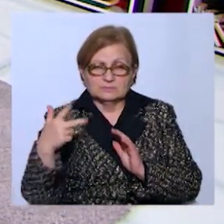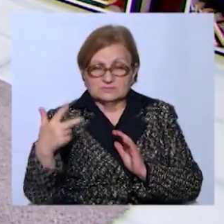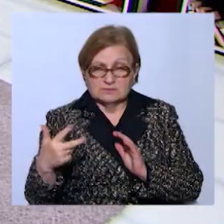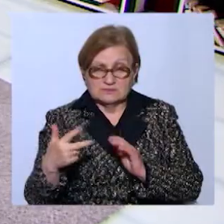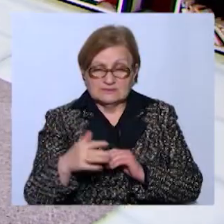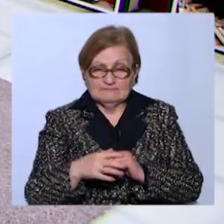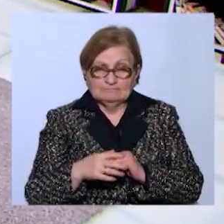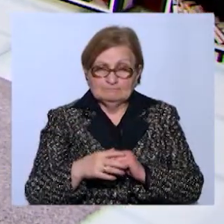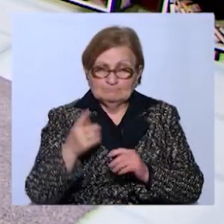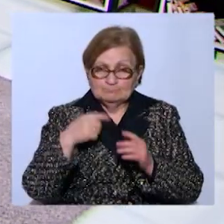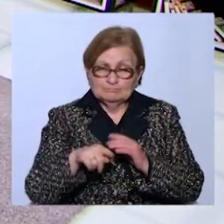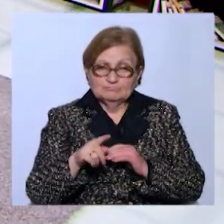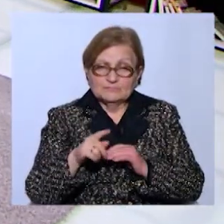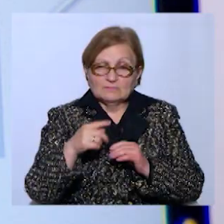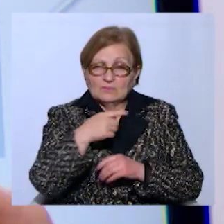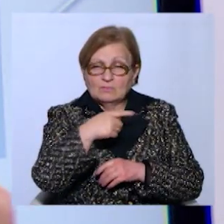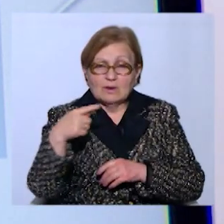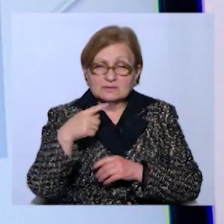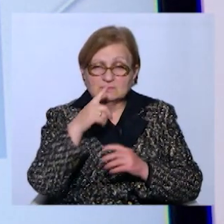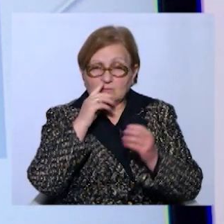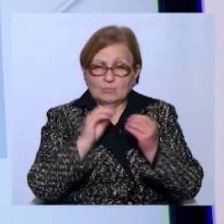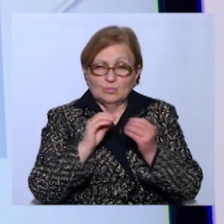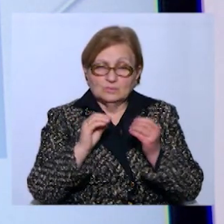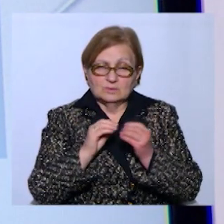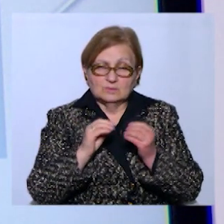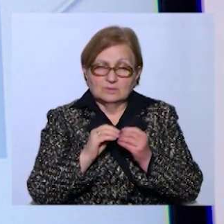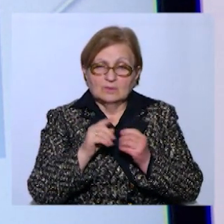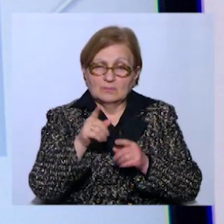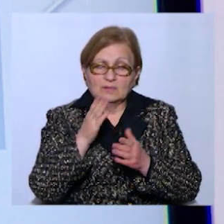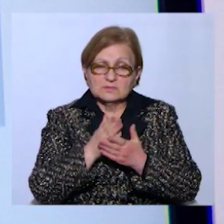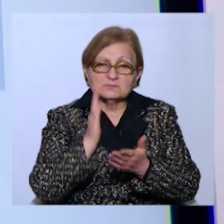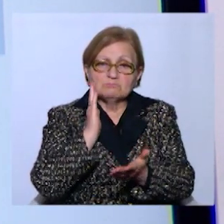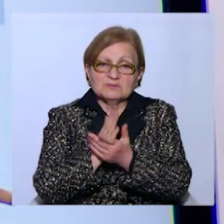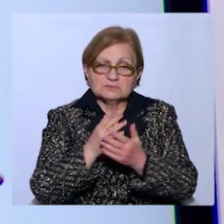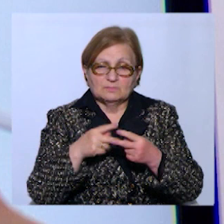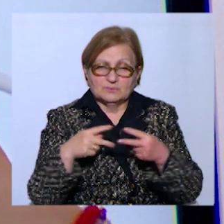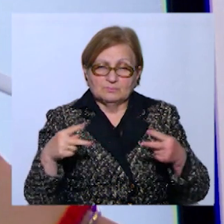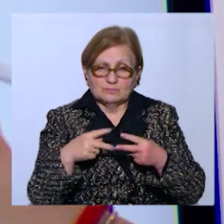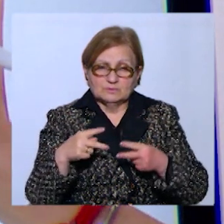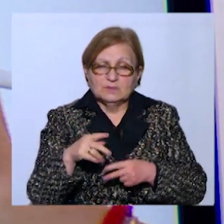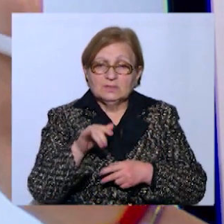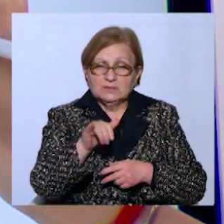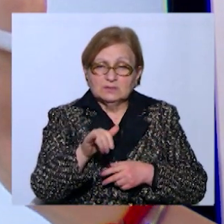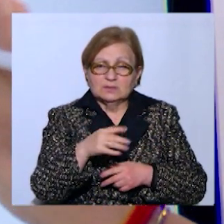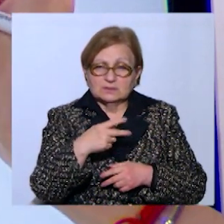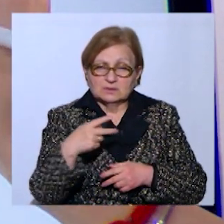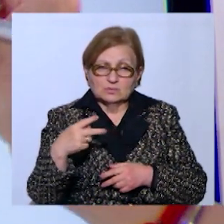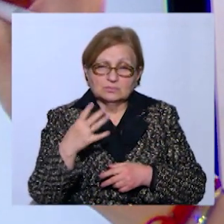3-ს. ესე იგი, რადგან ფარდობები მუდმივი არის, პირდაპირ პროპორციული დამოკიდებულება. და დავწერთ y უდრის